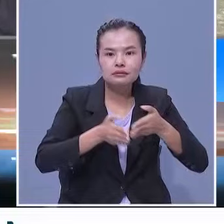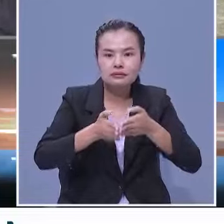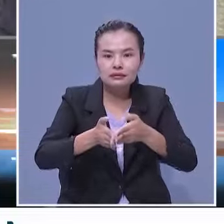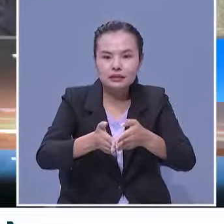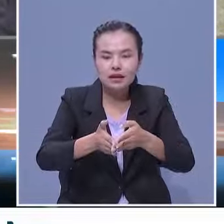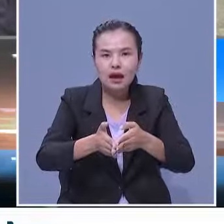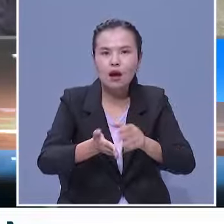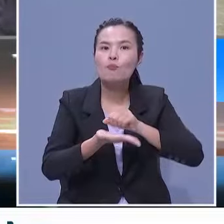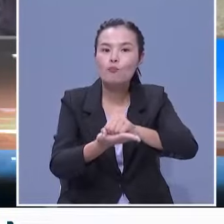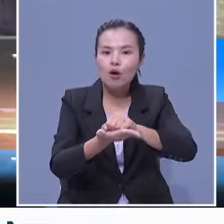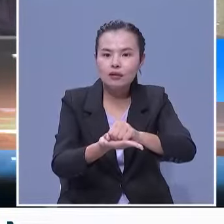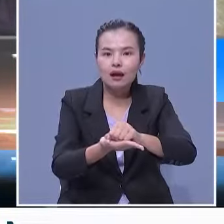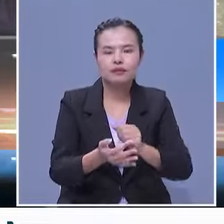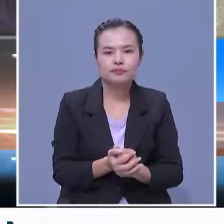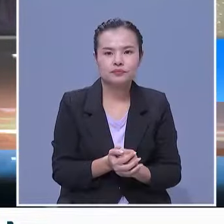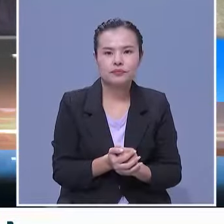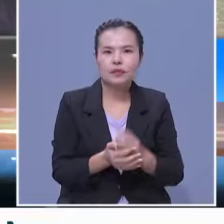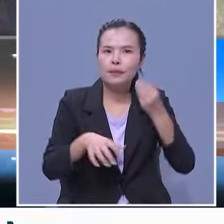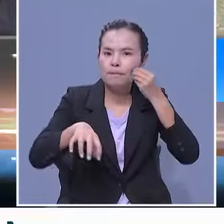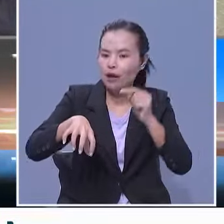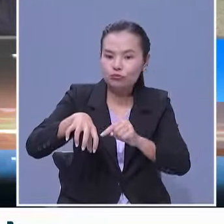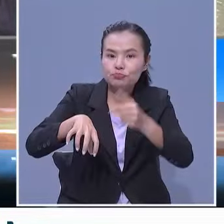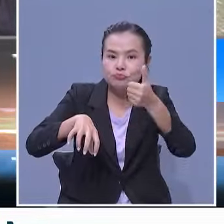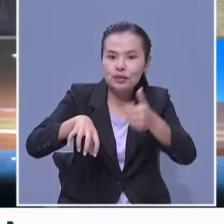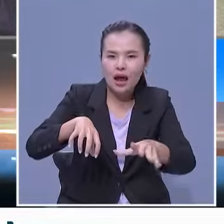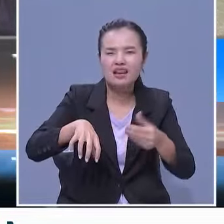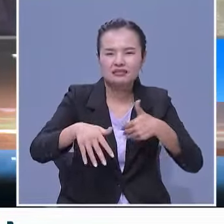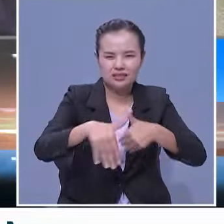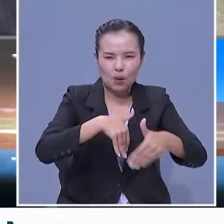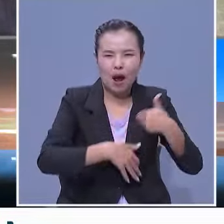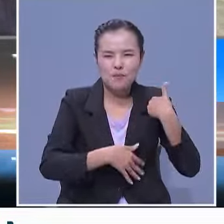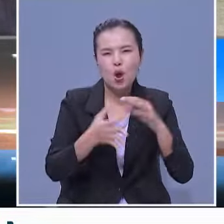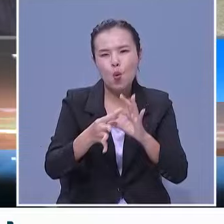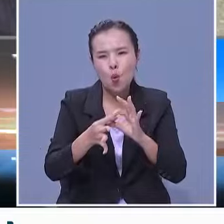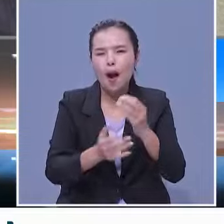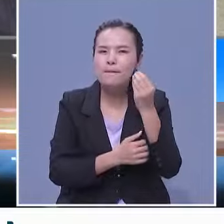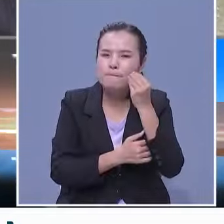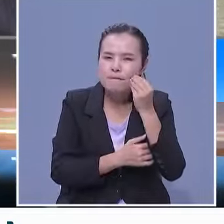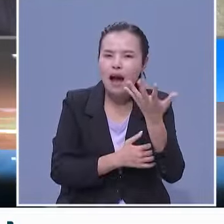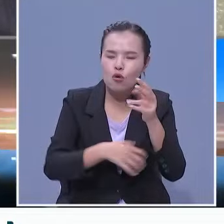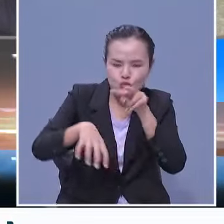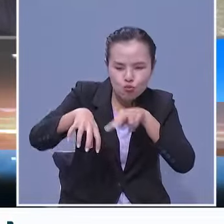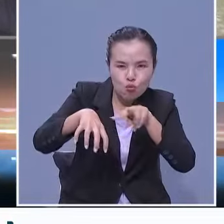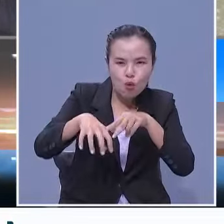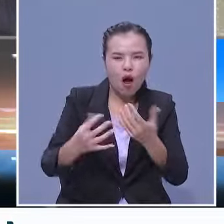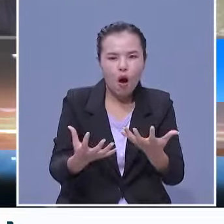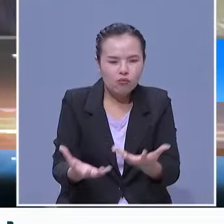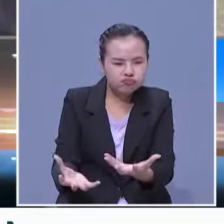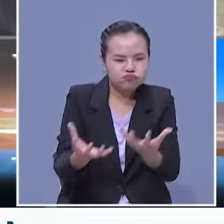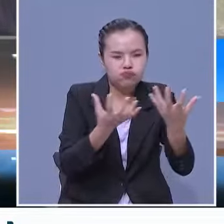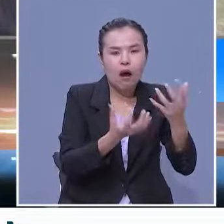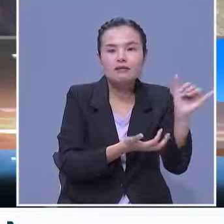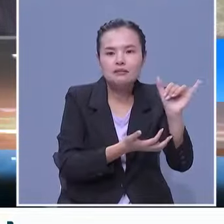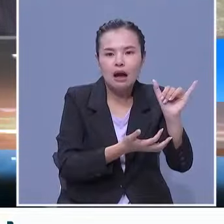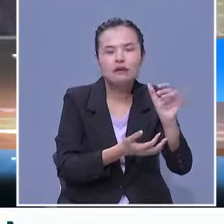าลงที่บริเวณจุดนี้เพราะว่าถึงแม้ในบ้านจะอยู่ไม่ได้เนี่ยแต่ก็มีชาวบ้านบางส่วนที่ยังเป็นห่วงบ้านแล้วก็บางส่วนยังเก็บข้าวของออกมาไม่หมด